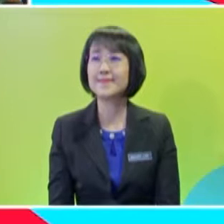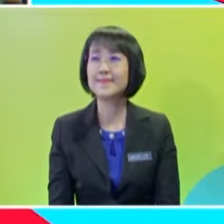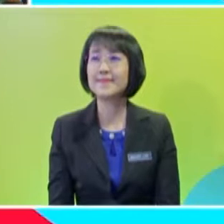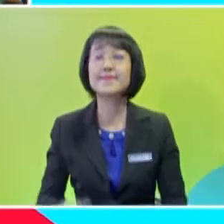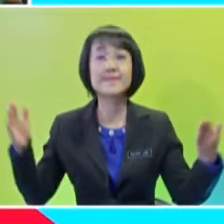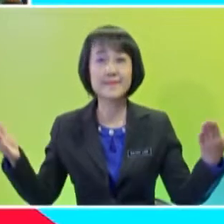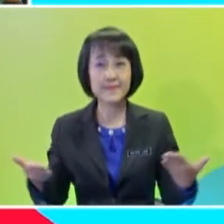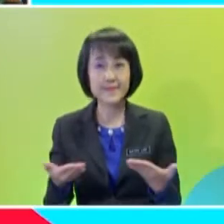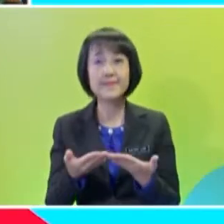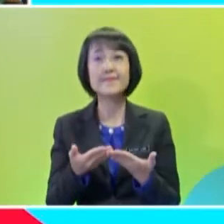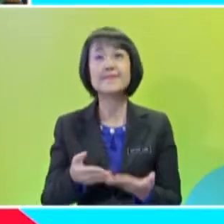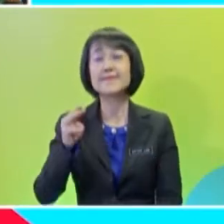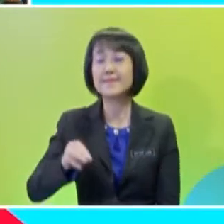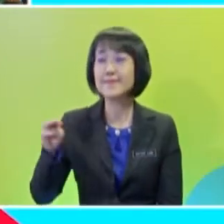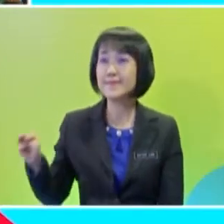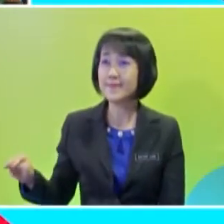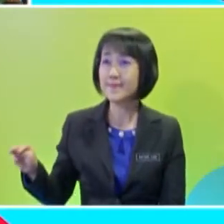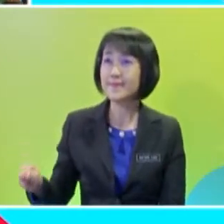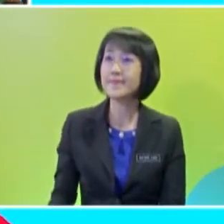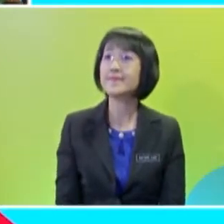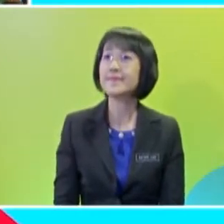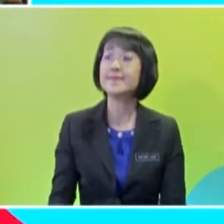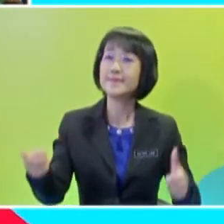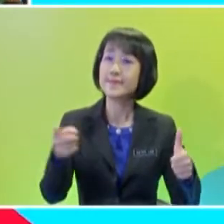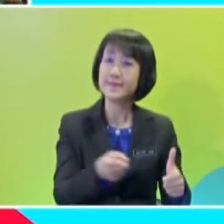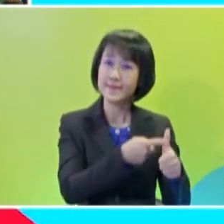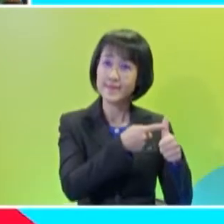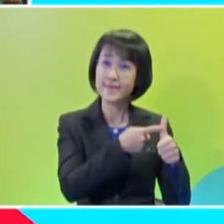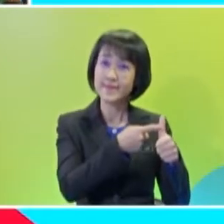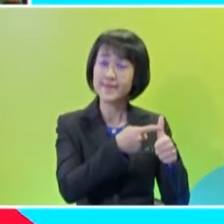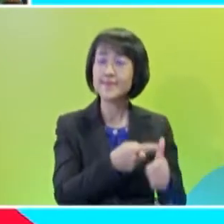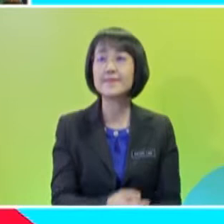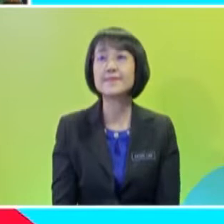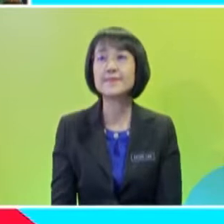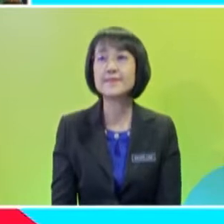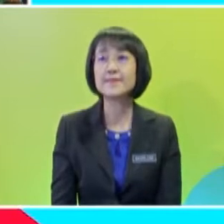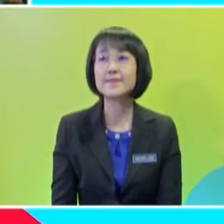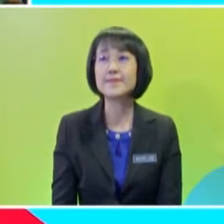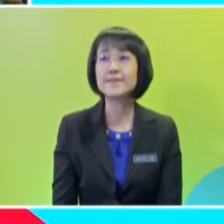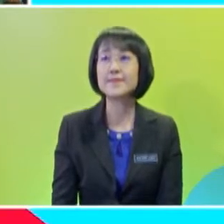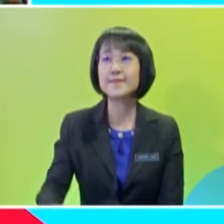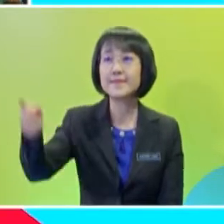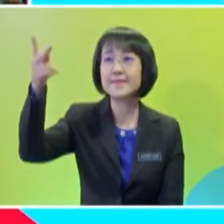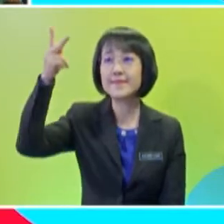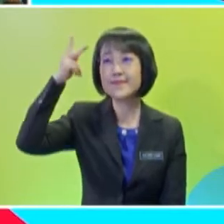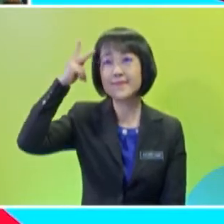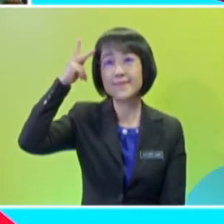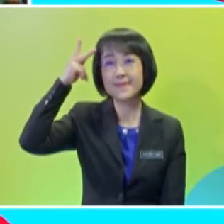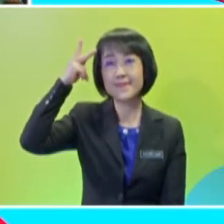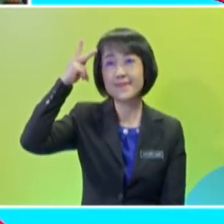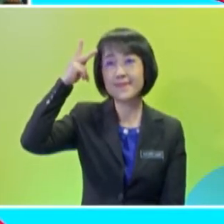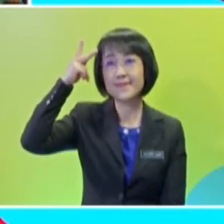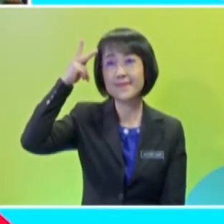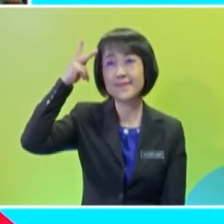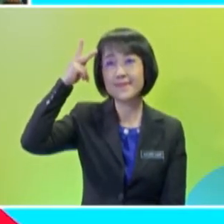anak-anak murid saya oke anak murid saya yang pertama Oke bernama Chairil Iman oke hai kayre